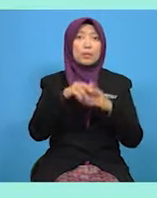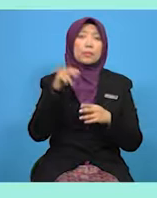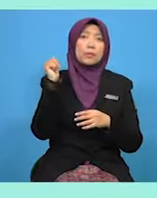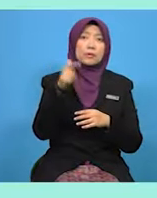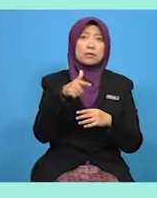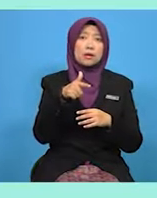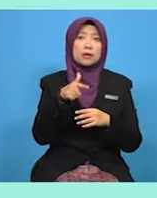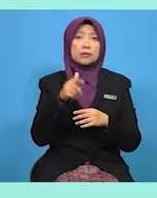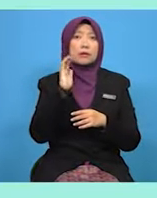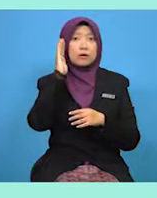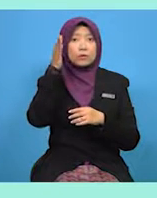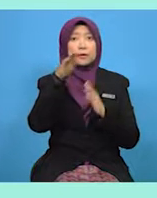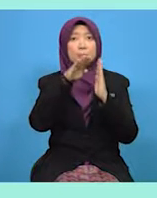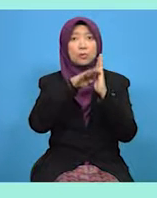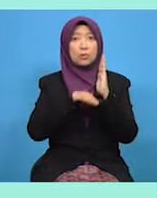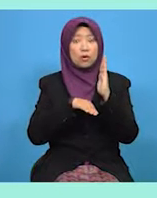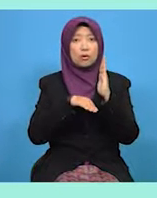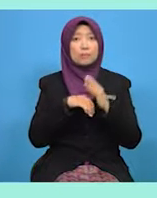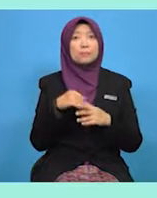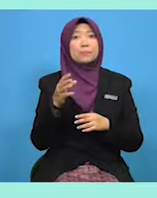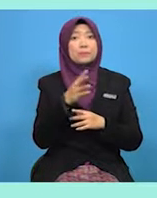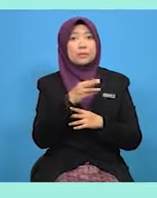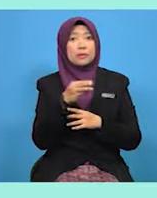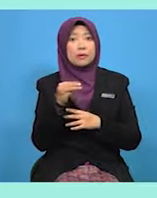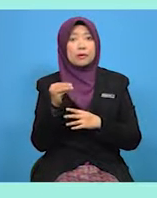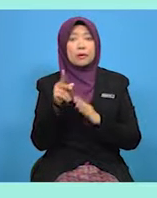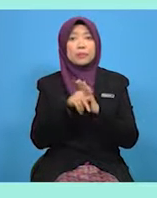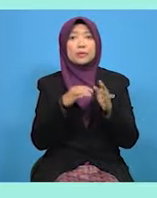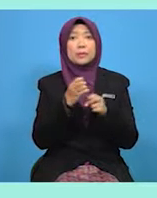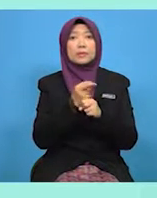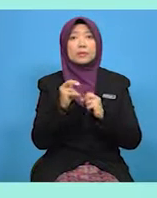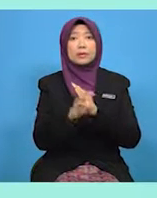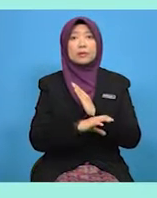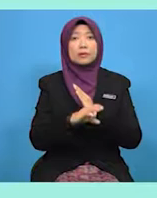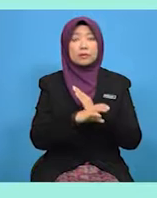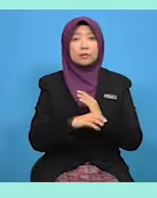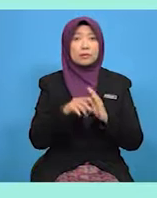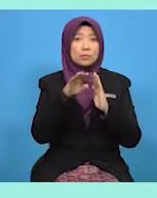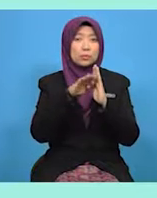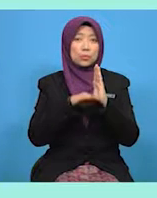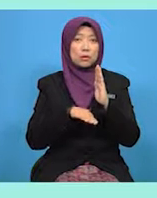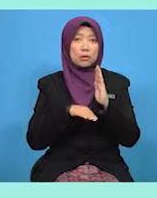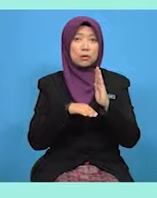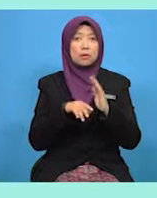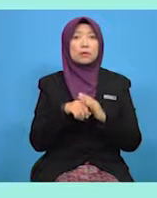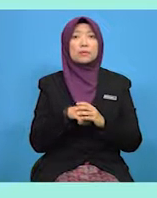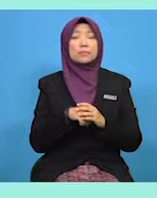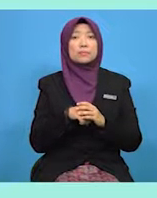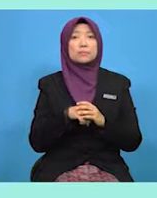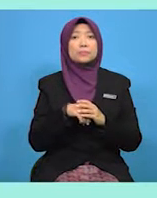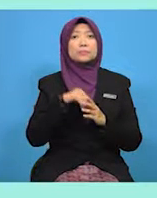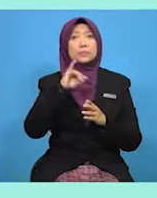perbelanjaan agregat berkurang, pendapatan negara berkurang dan permintaan agregat